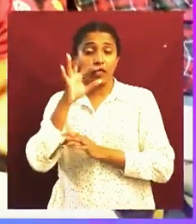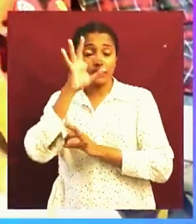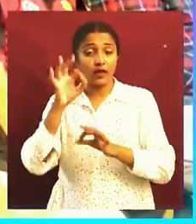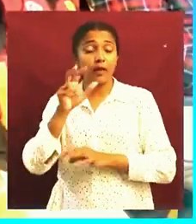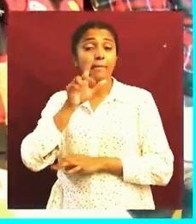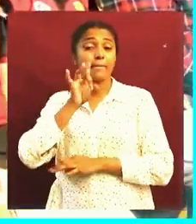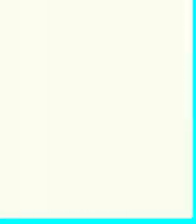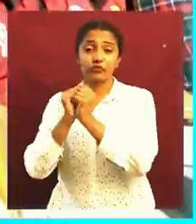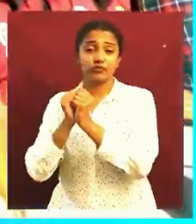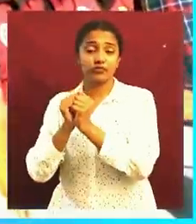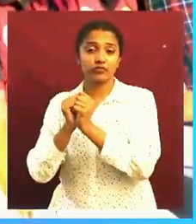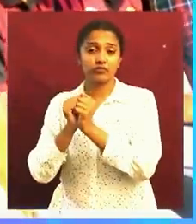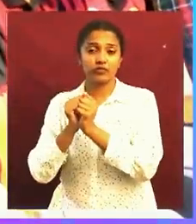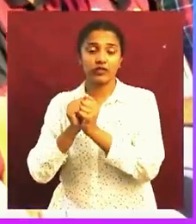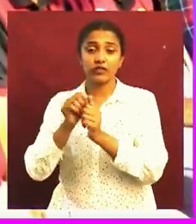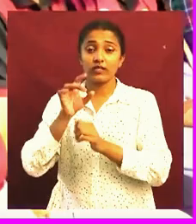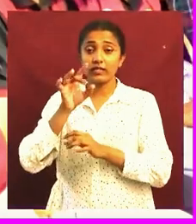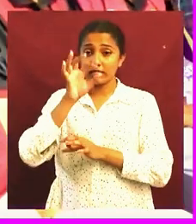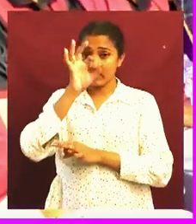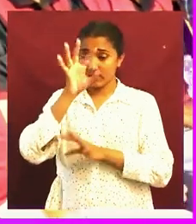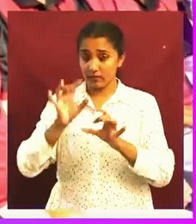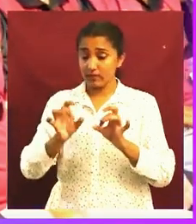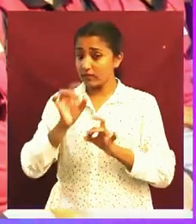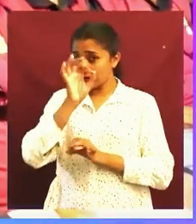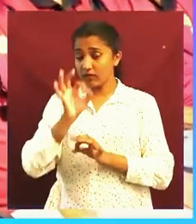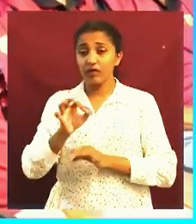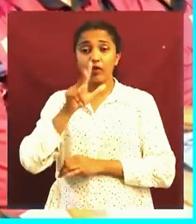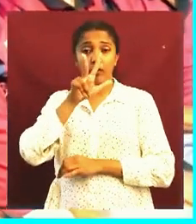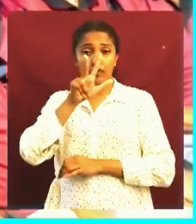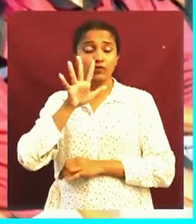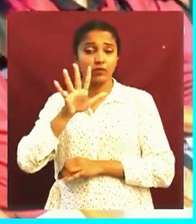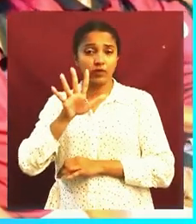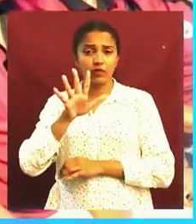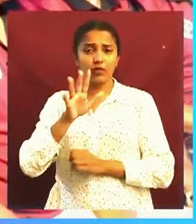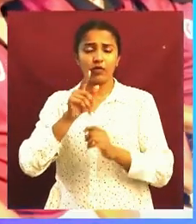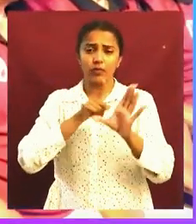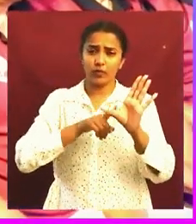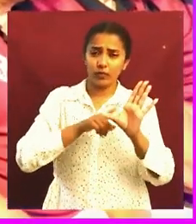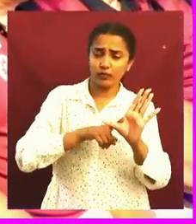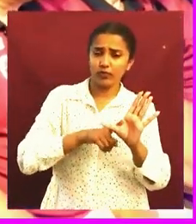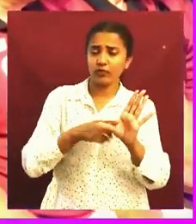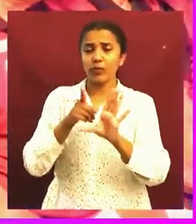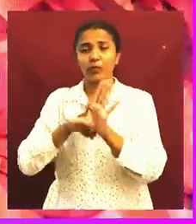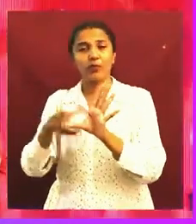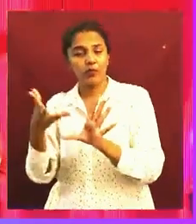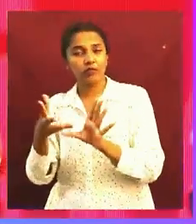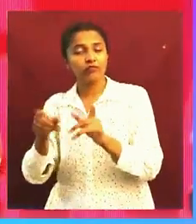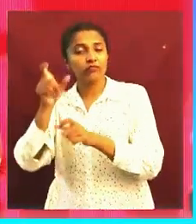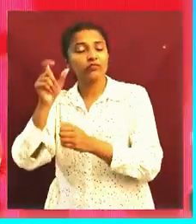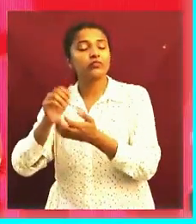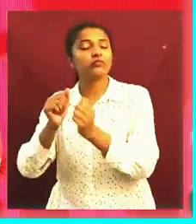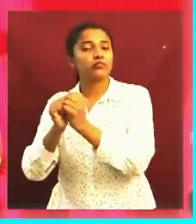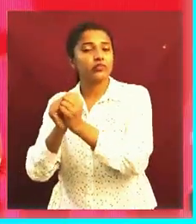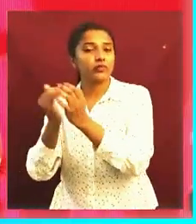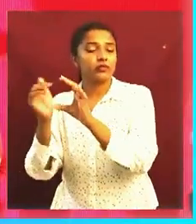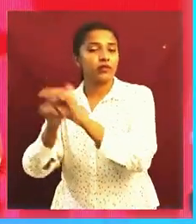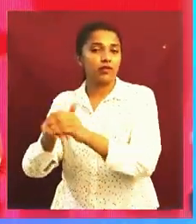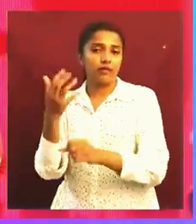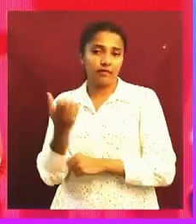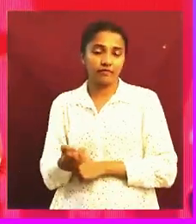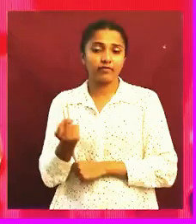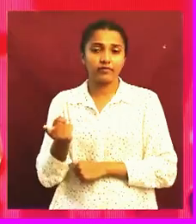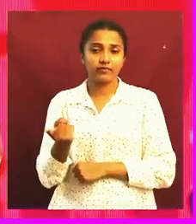ඉන්න වෘත්තිමය ශ්‍රමය 85% පුහුණු නුපුහුණු අර්ථ පුහුණු ශ්‍රමය අපේ ශ්‍රම බලකායි වෘත්තිමය